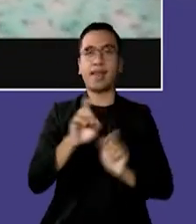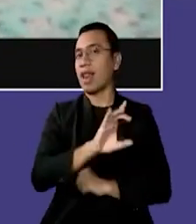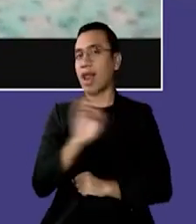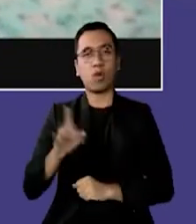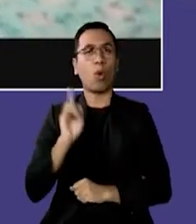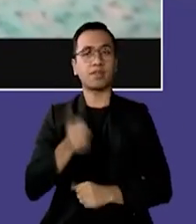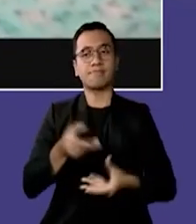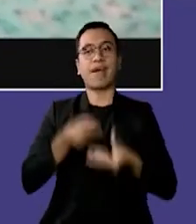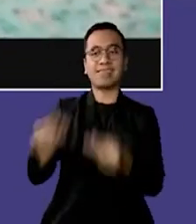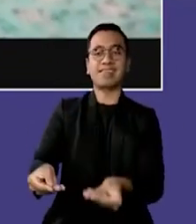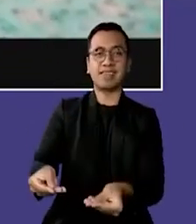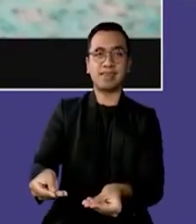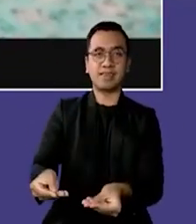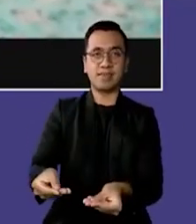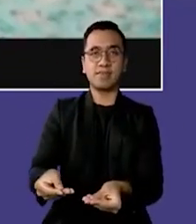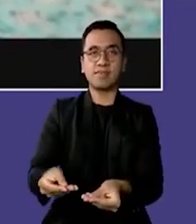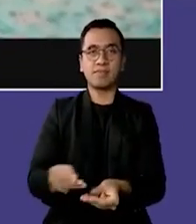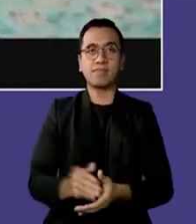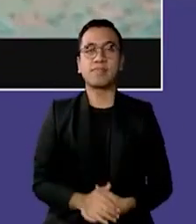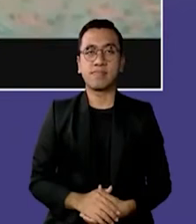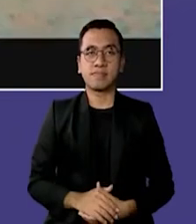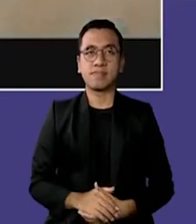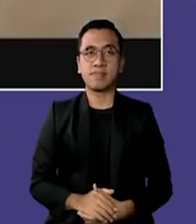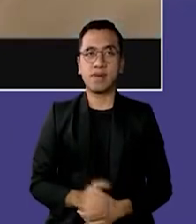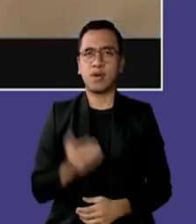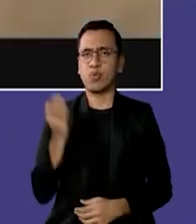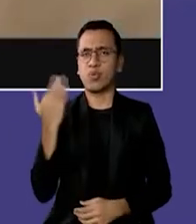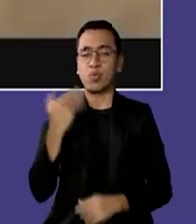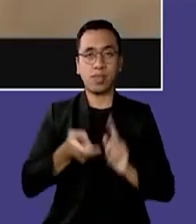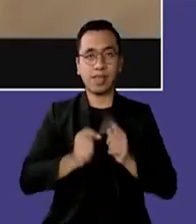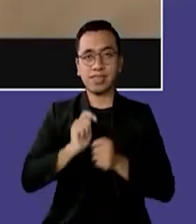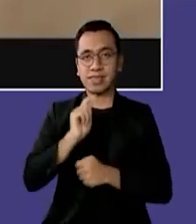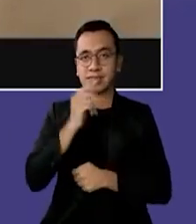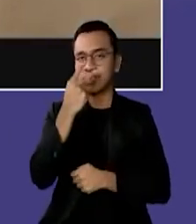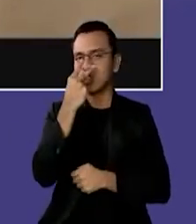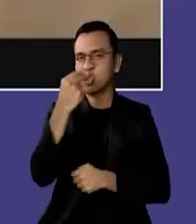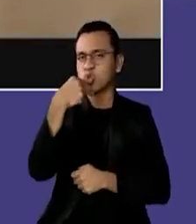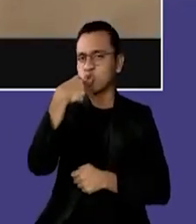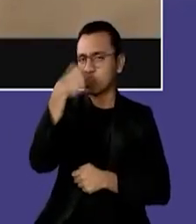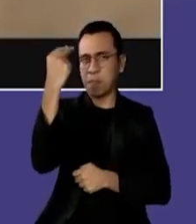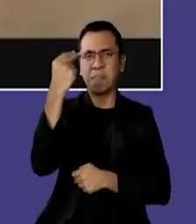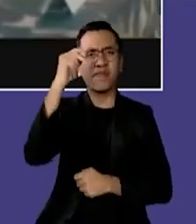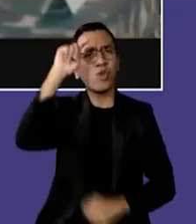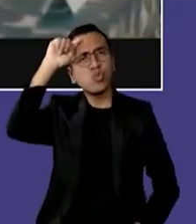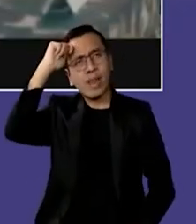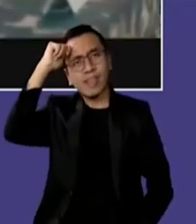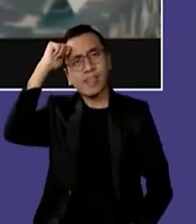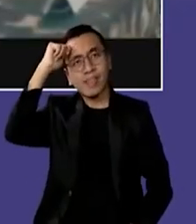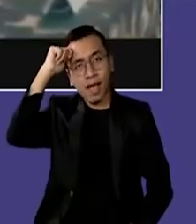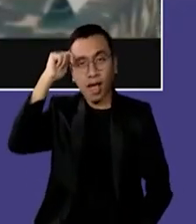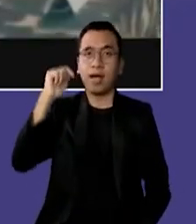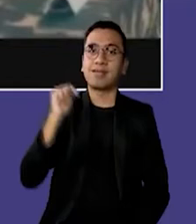pokoknya semua termasuk juga mereka waktu itu kan swap sedikit sulit jadi kita revit setiap 1